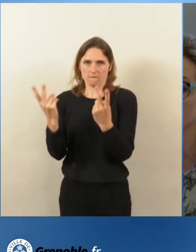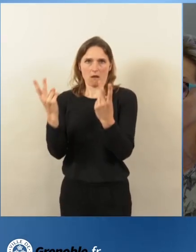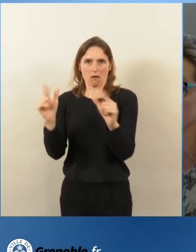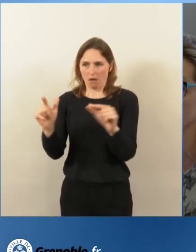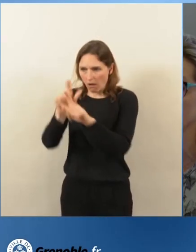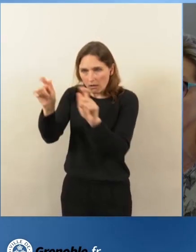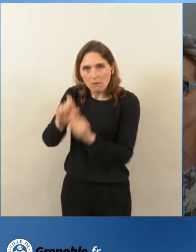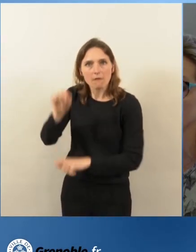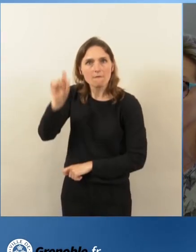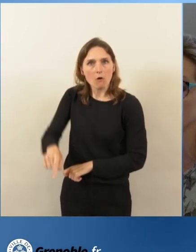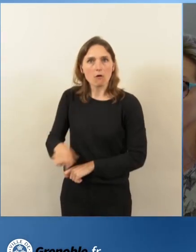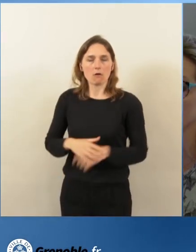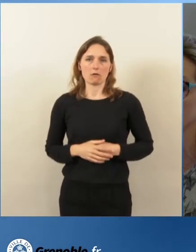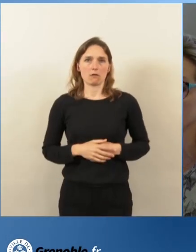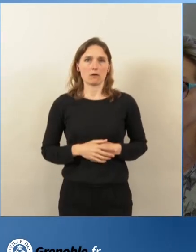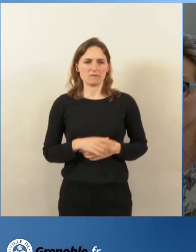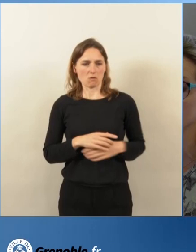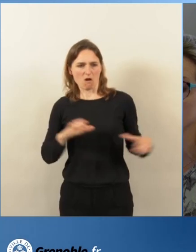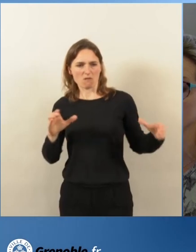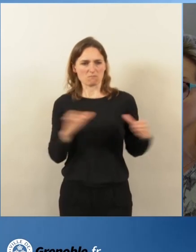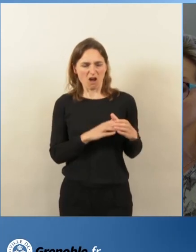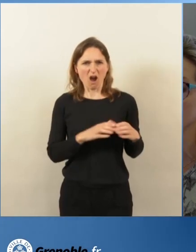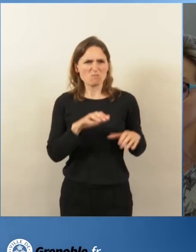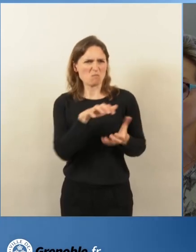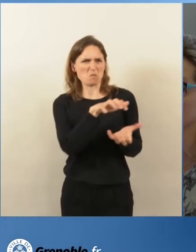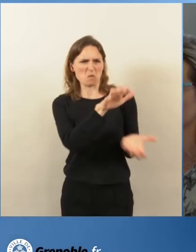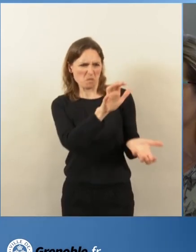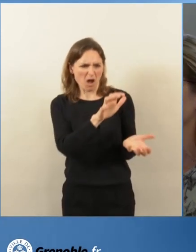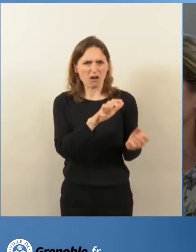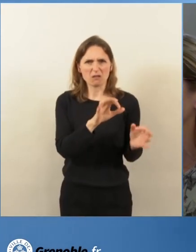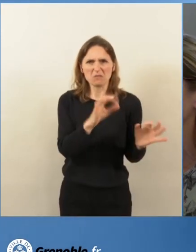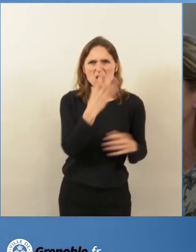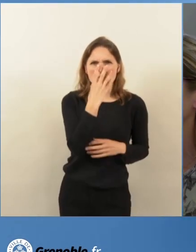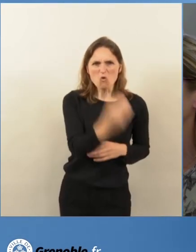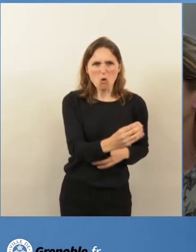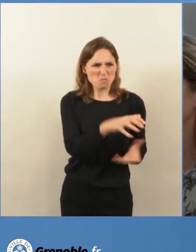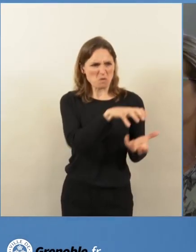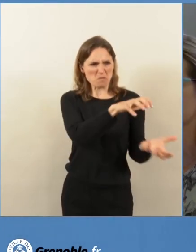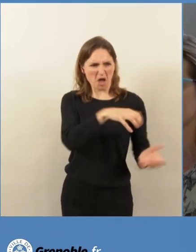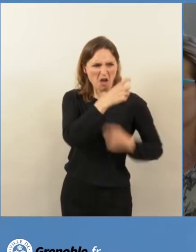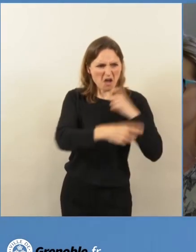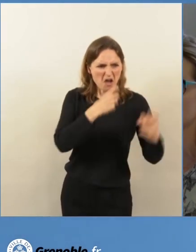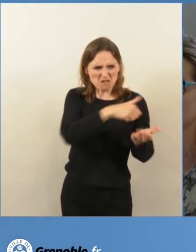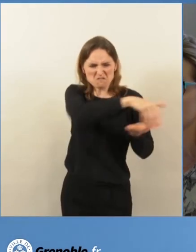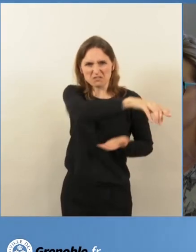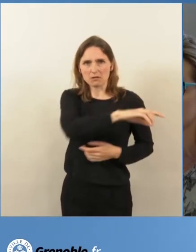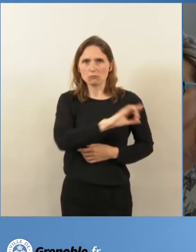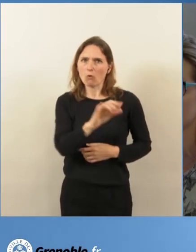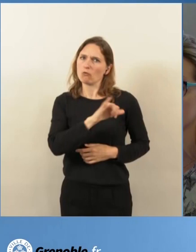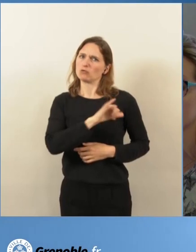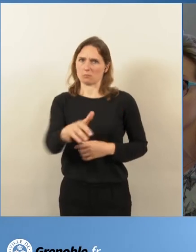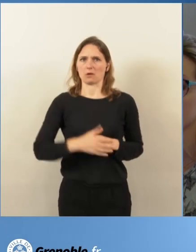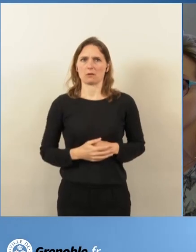aucune raison de rejoindre la meute et d'aboyer avec les loups et cela nous est arrivé pour des adversaires politiques